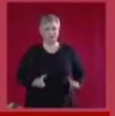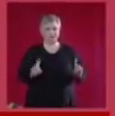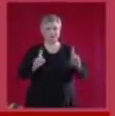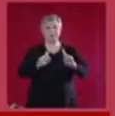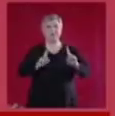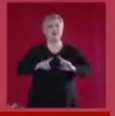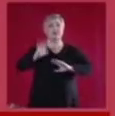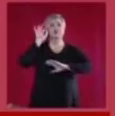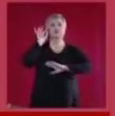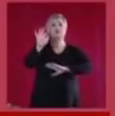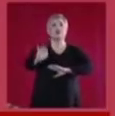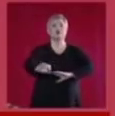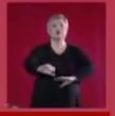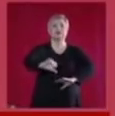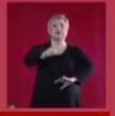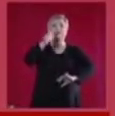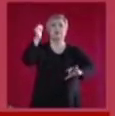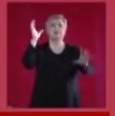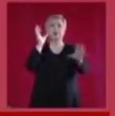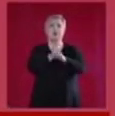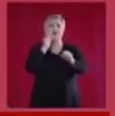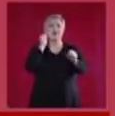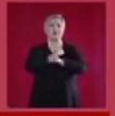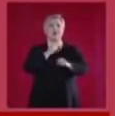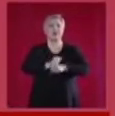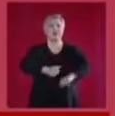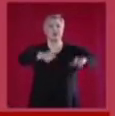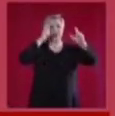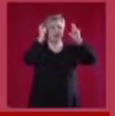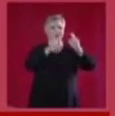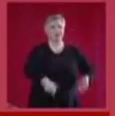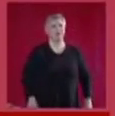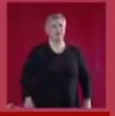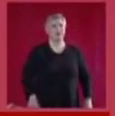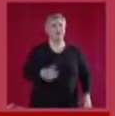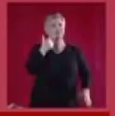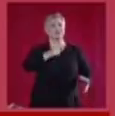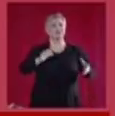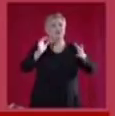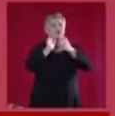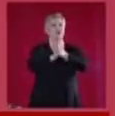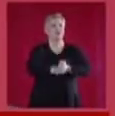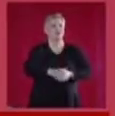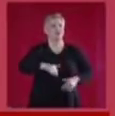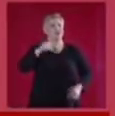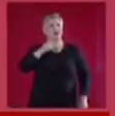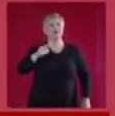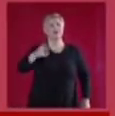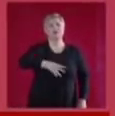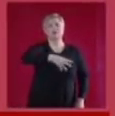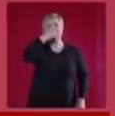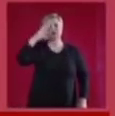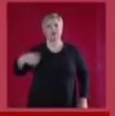ξανά τη νίκη τη νίκη για τις προοδευτικές δυνάμεις τη νίκη για την προοδευτική συμμαχία τη νίκη για το συριζα που θα δώσει